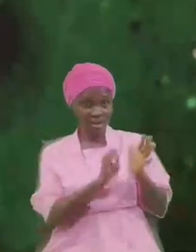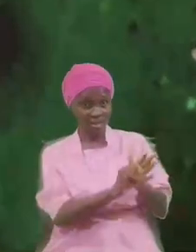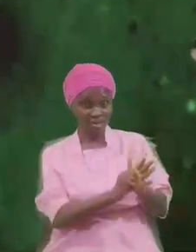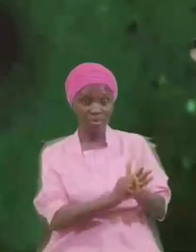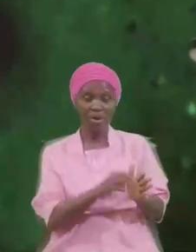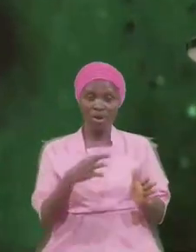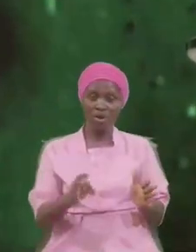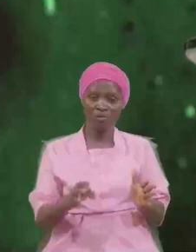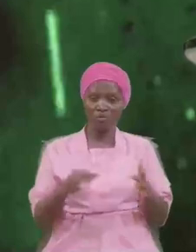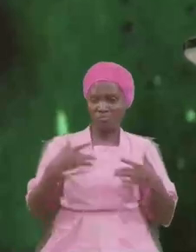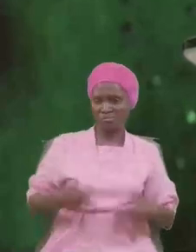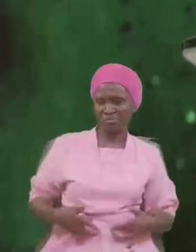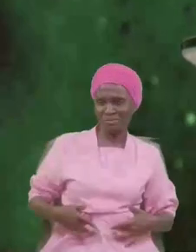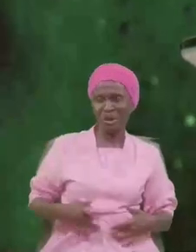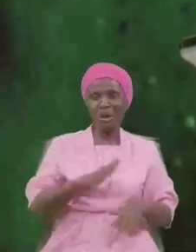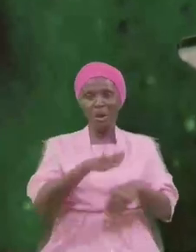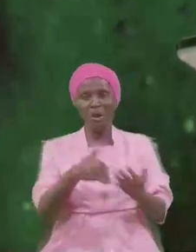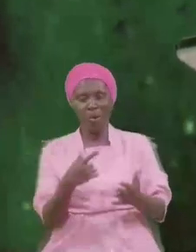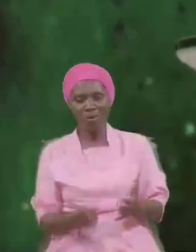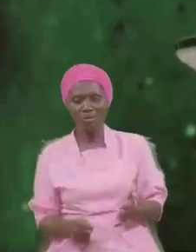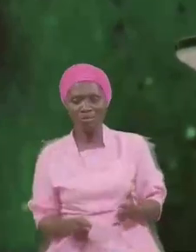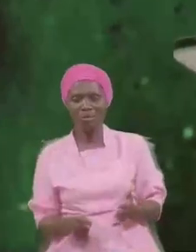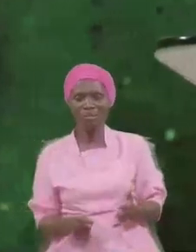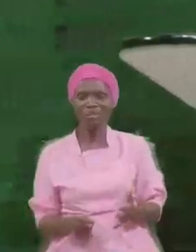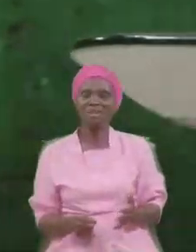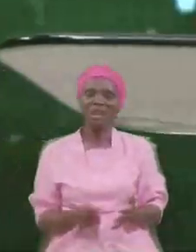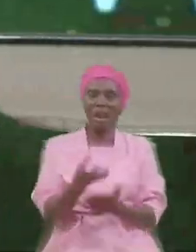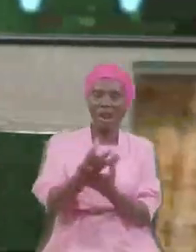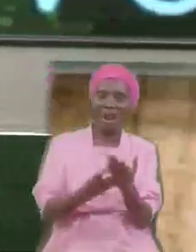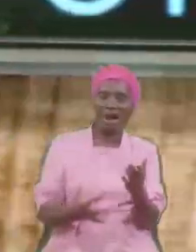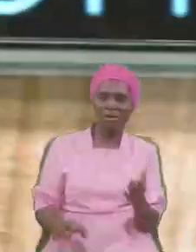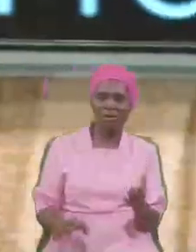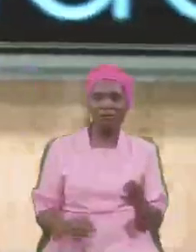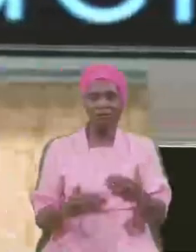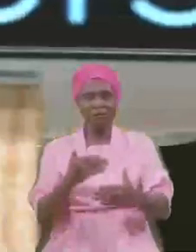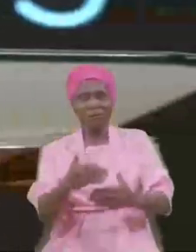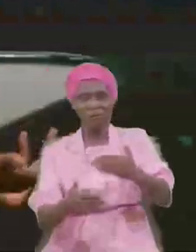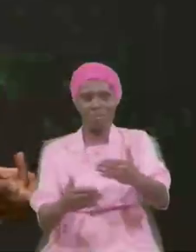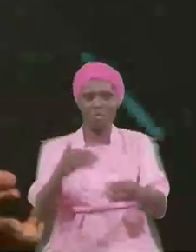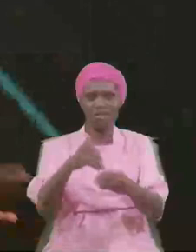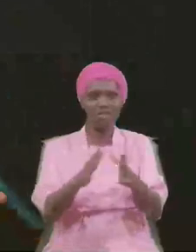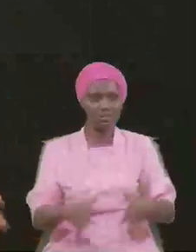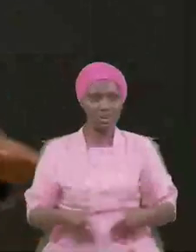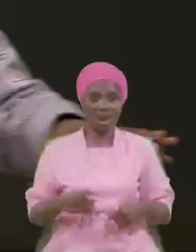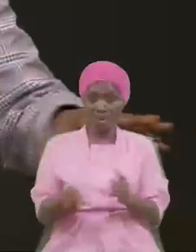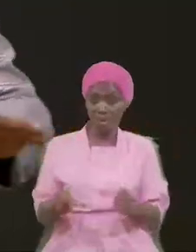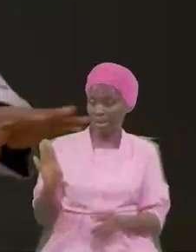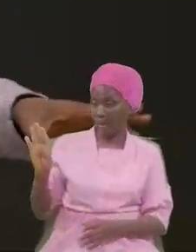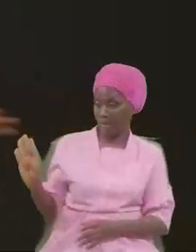A. Toutes ces choses qui sont contre le progrès dans votre vie. Mais nous parlons de B. B